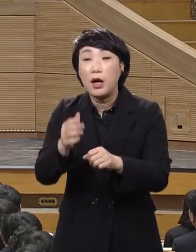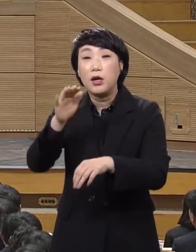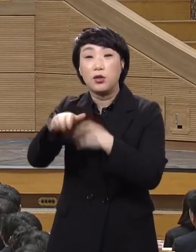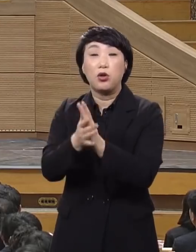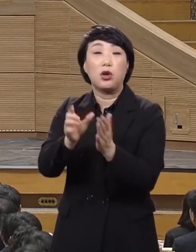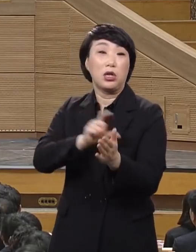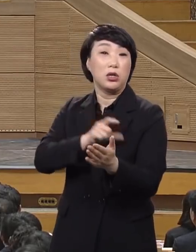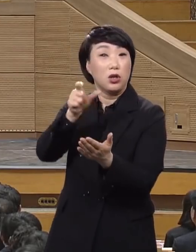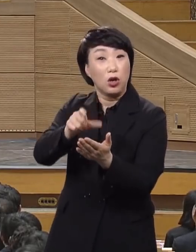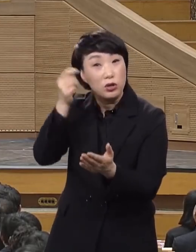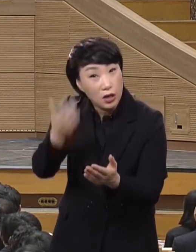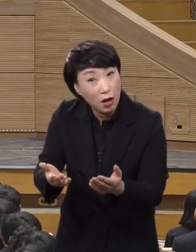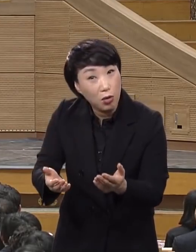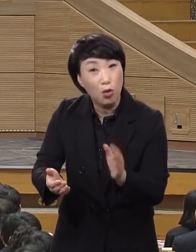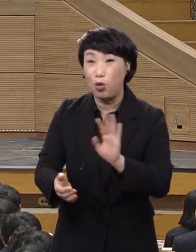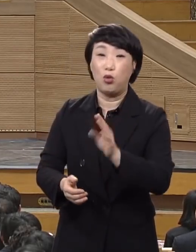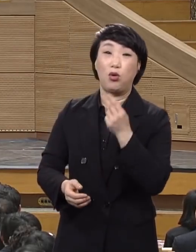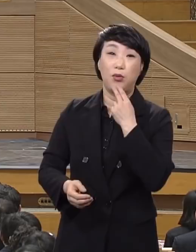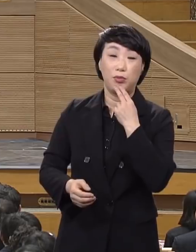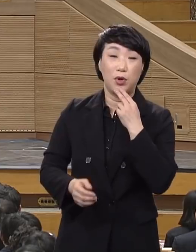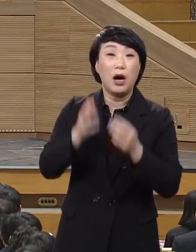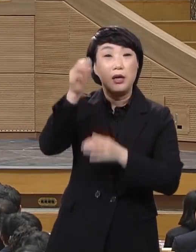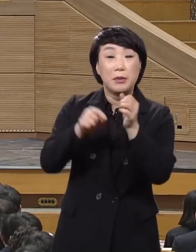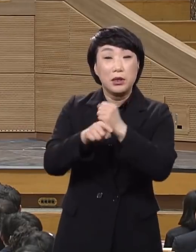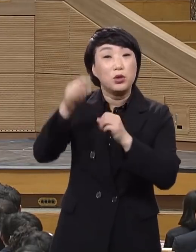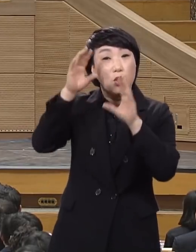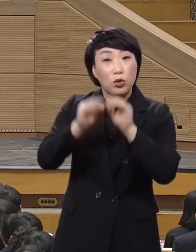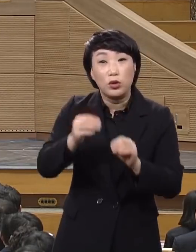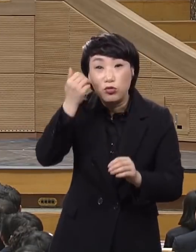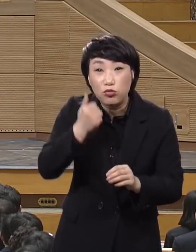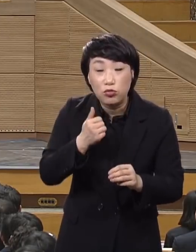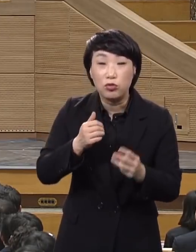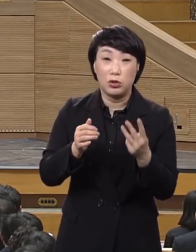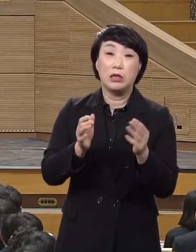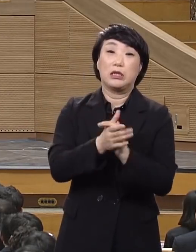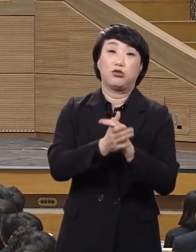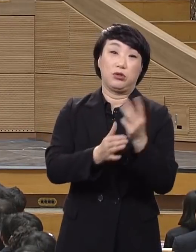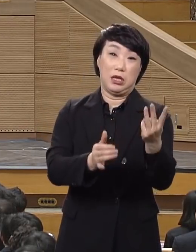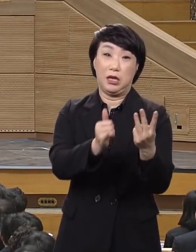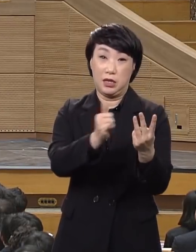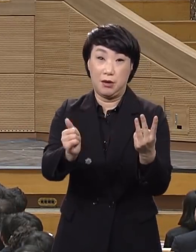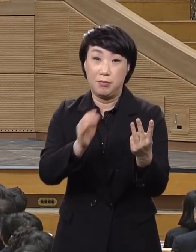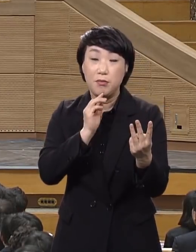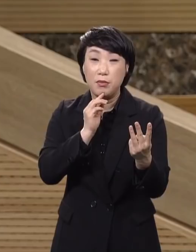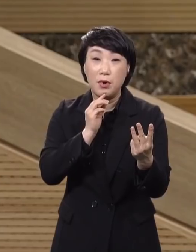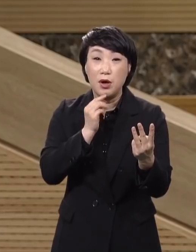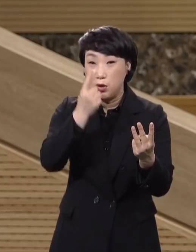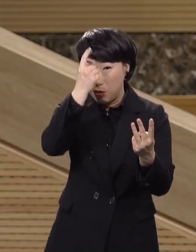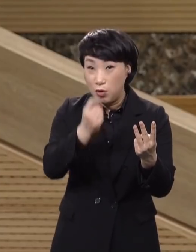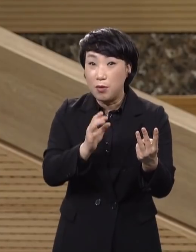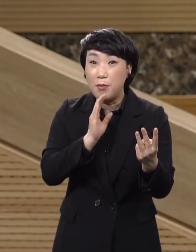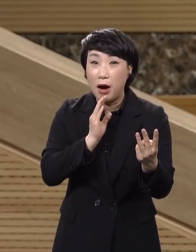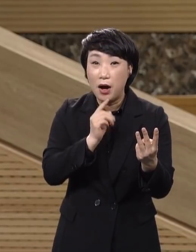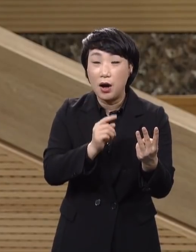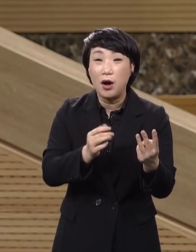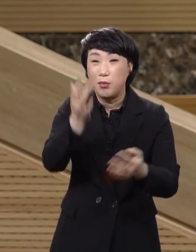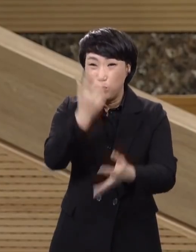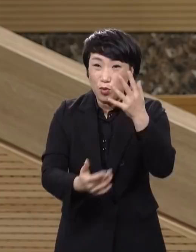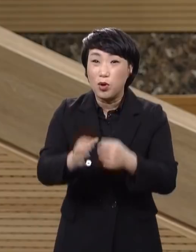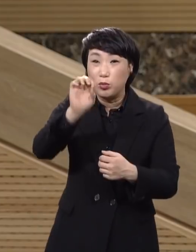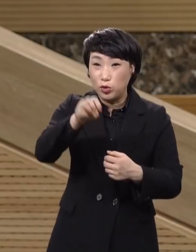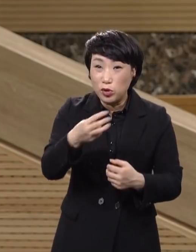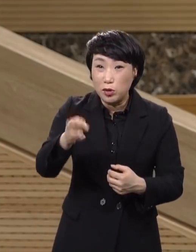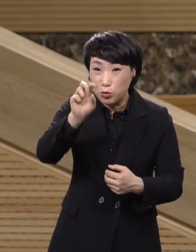여러분들이요, 누가 동의했던가요? 그 세 사람들은 바로 그렇게 하지 않았기 때문에 풀무불에 던짐도